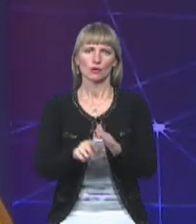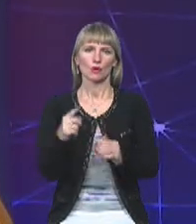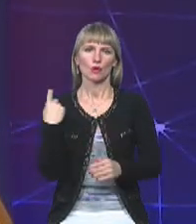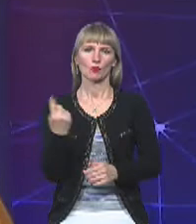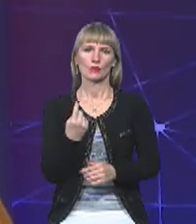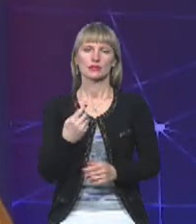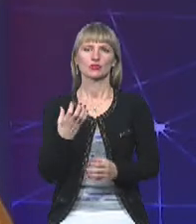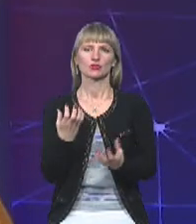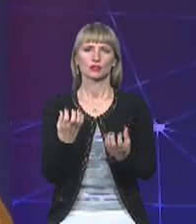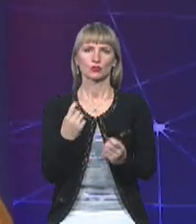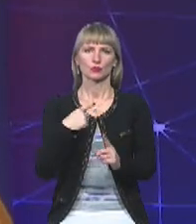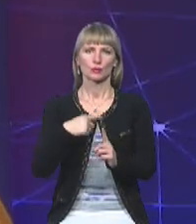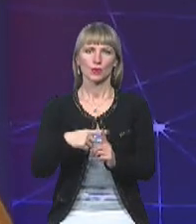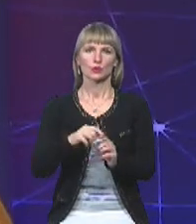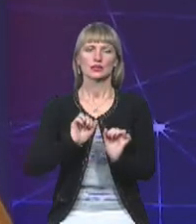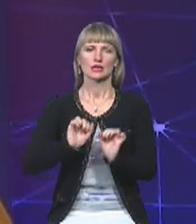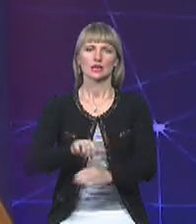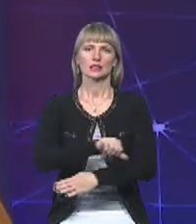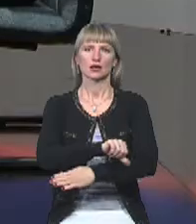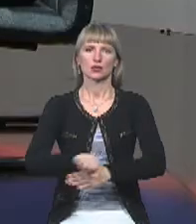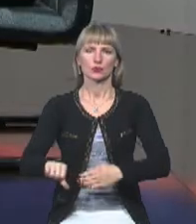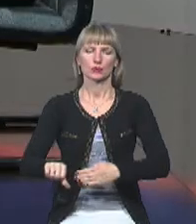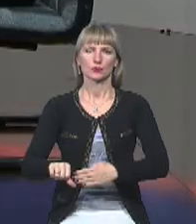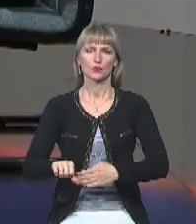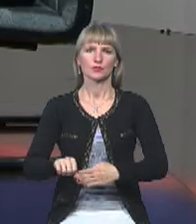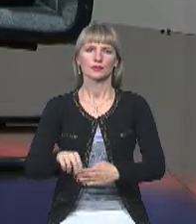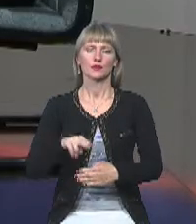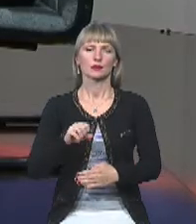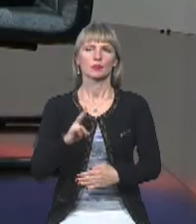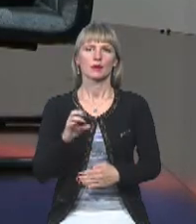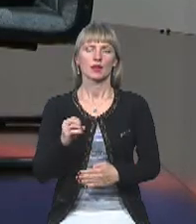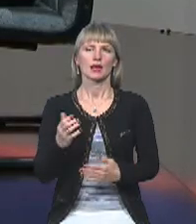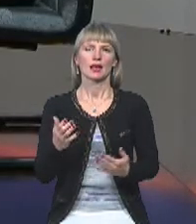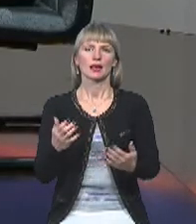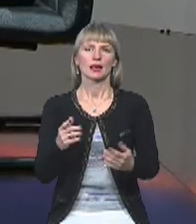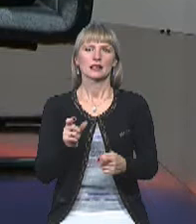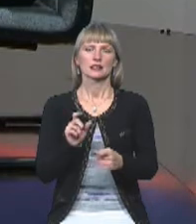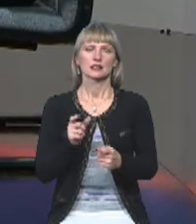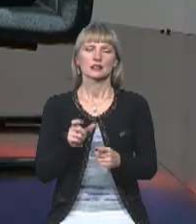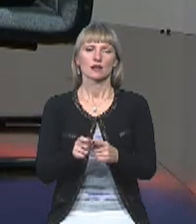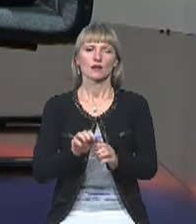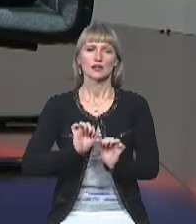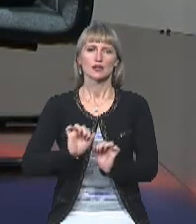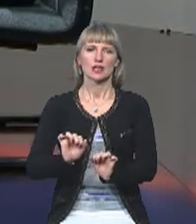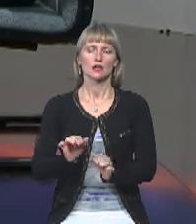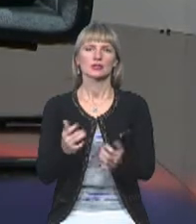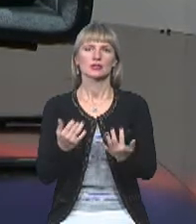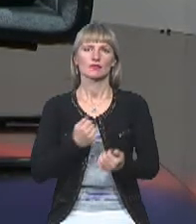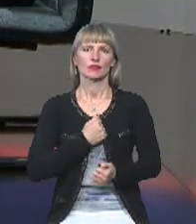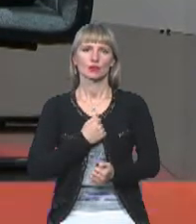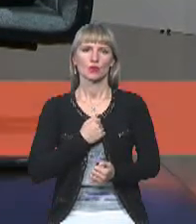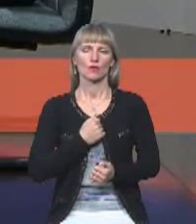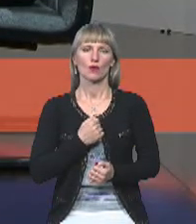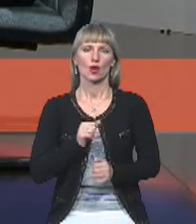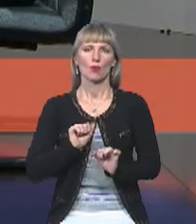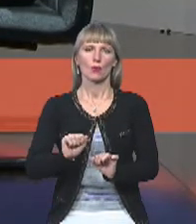області. Плюс захист кордону. Пане Іване, от стосовно якраз таки захисту, наскільки військові частини тероборони на сьогоднішній